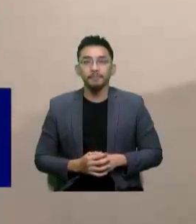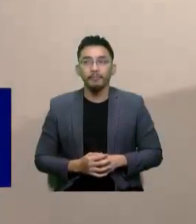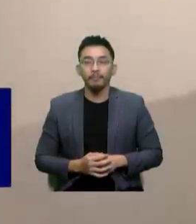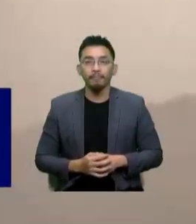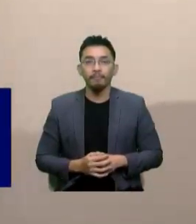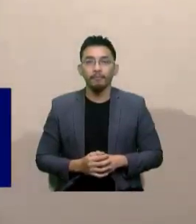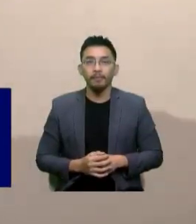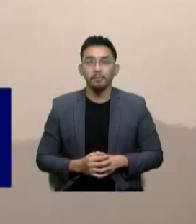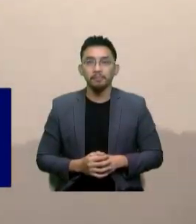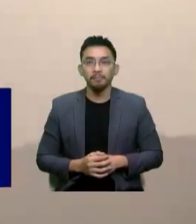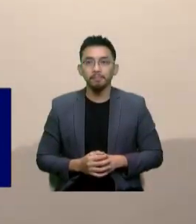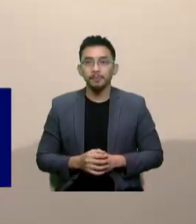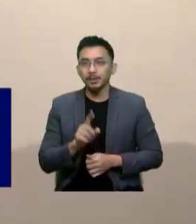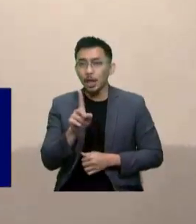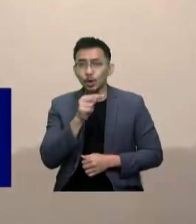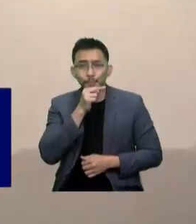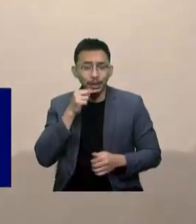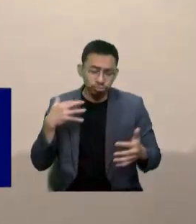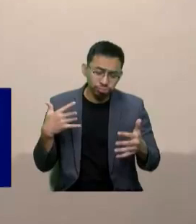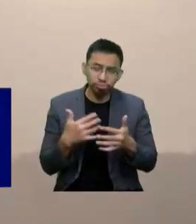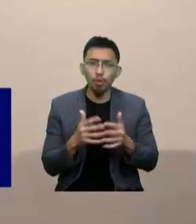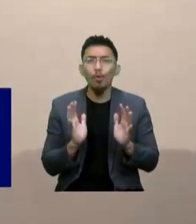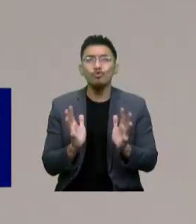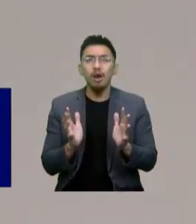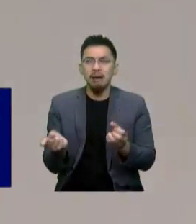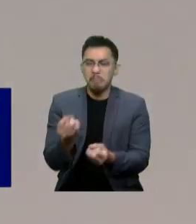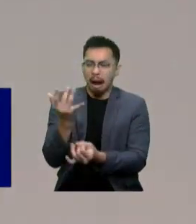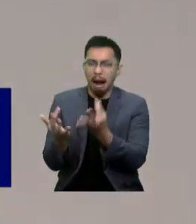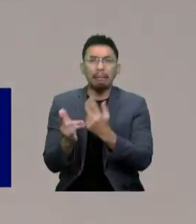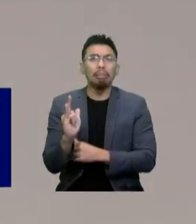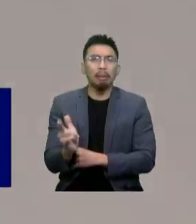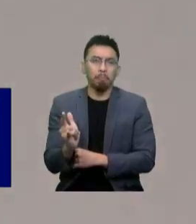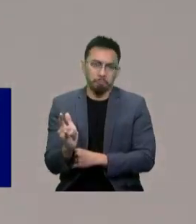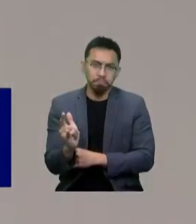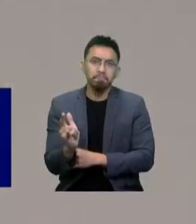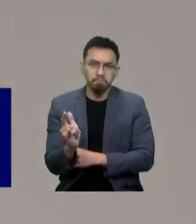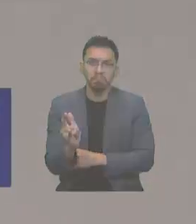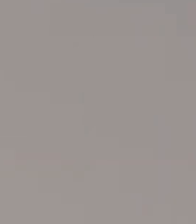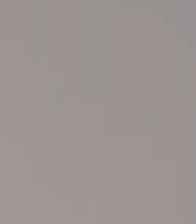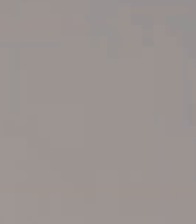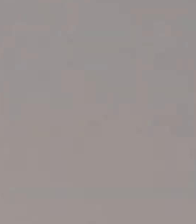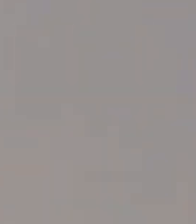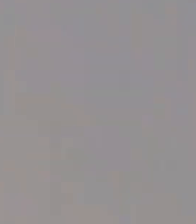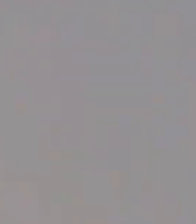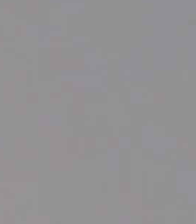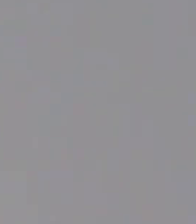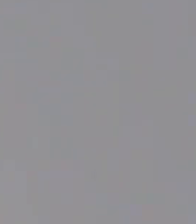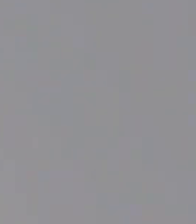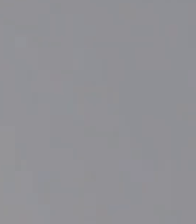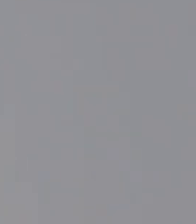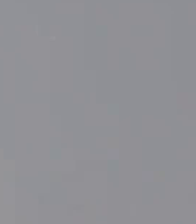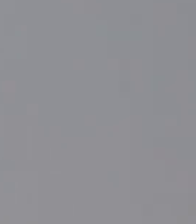Sudah lebih dari sepekan kebakaran TPA Sari Mukti belum bisa dipadamkan. Helikopter milik Badan Nasional Penanggulangan Bencana